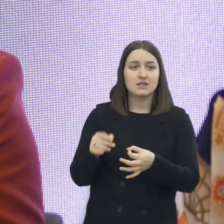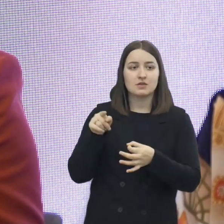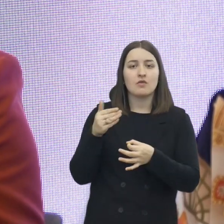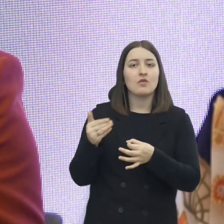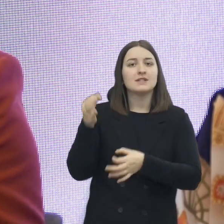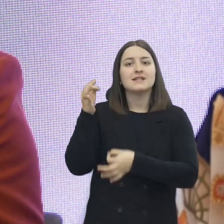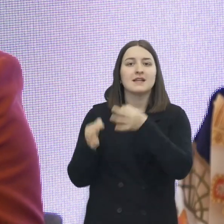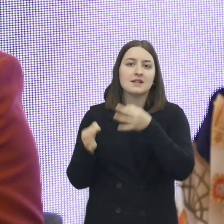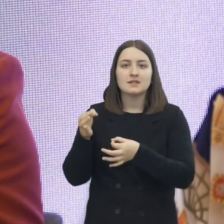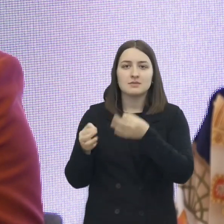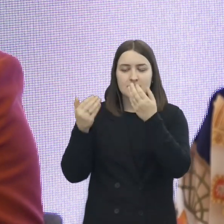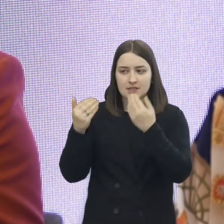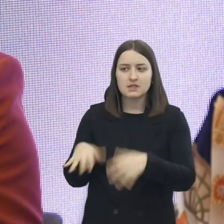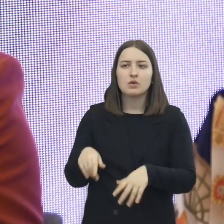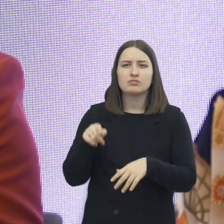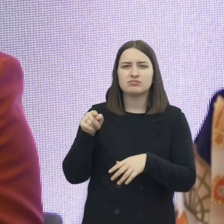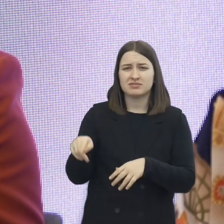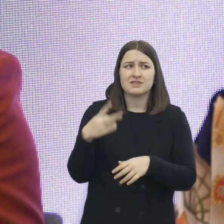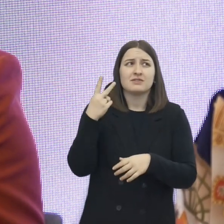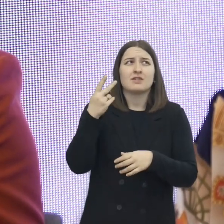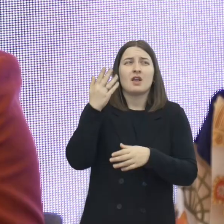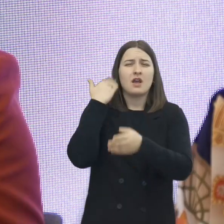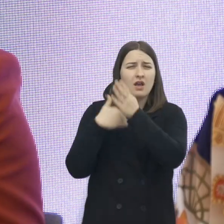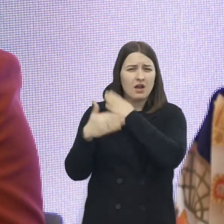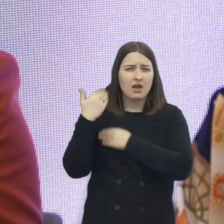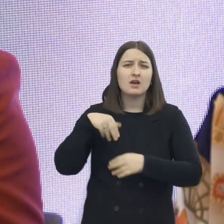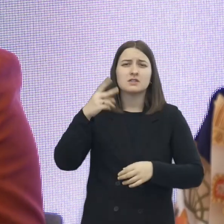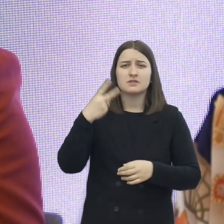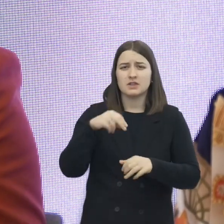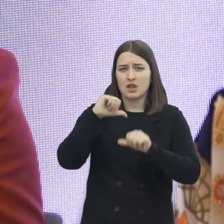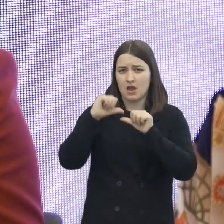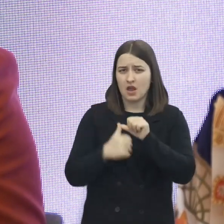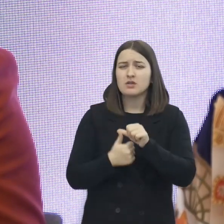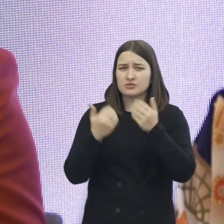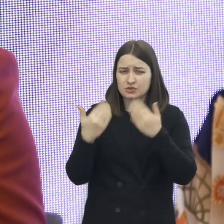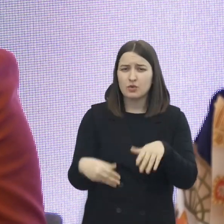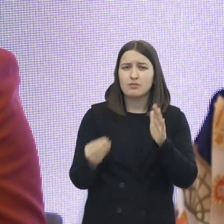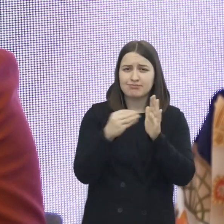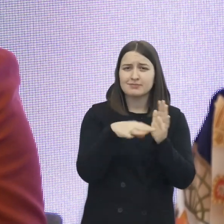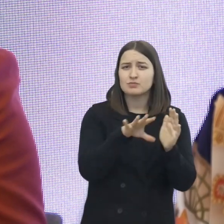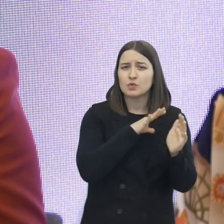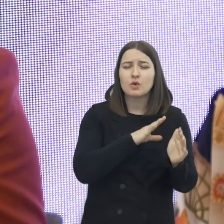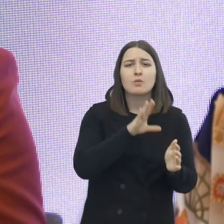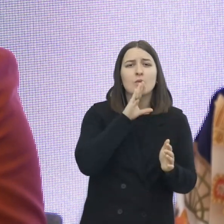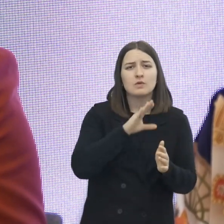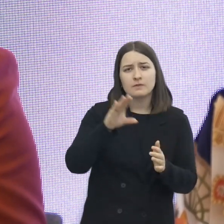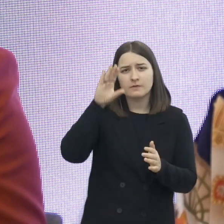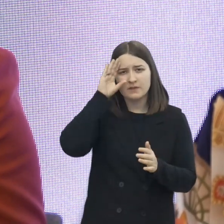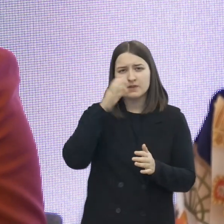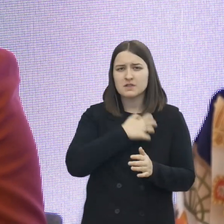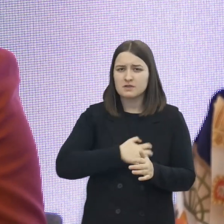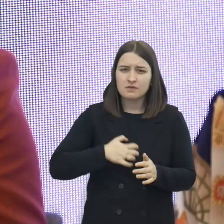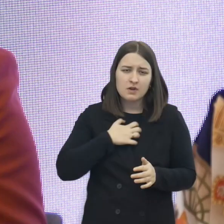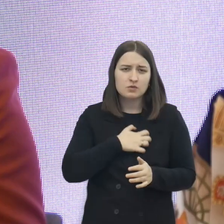tikrai labai seniai, 20 dar amžiuje, kad lyties pagrindas turi apimti ir lytinės tapatybės